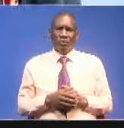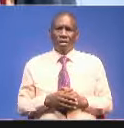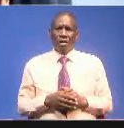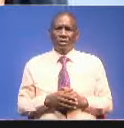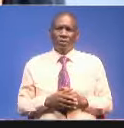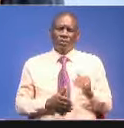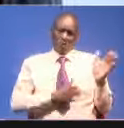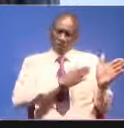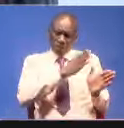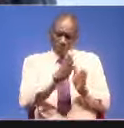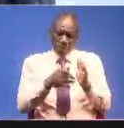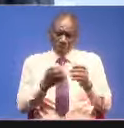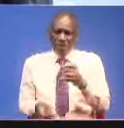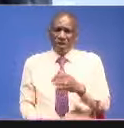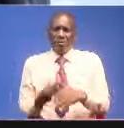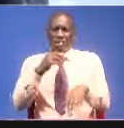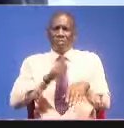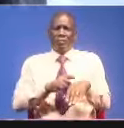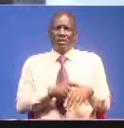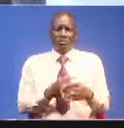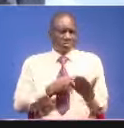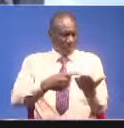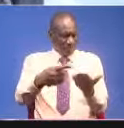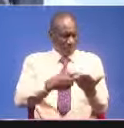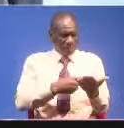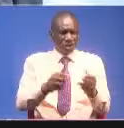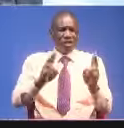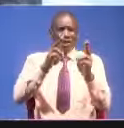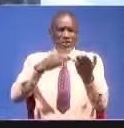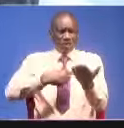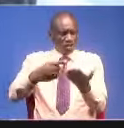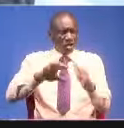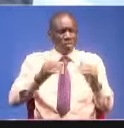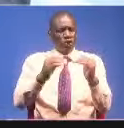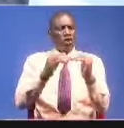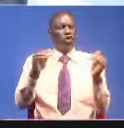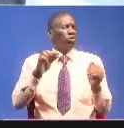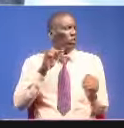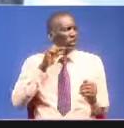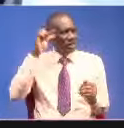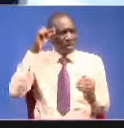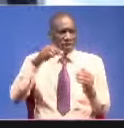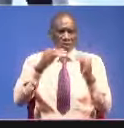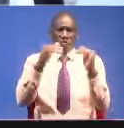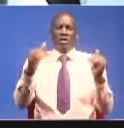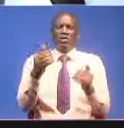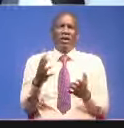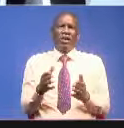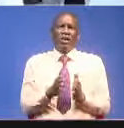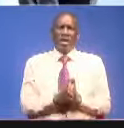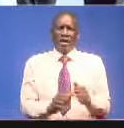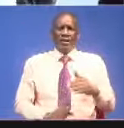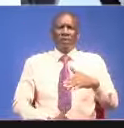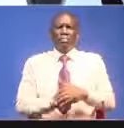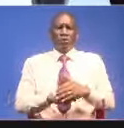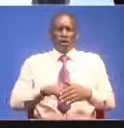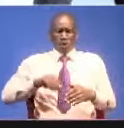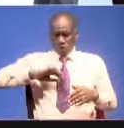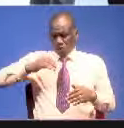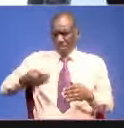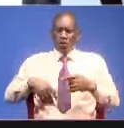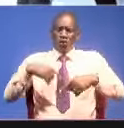Mpango huu unajiri wakati mijadala ya kimataifa kuhusu usawa wa kijinsia na uwezeshaji wa wanawake inashika